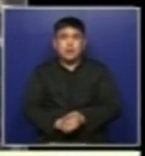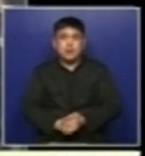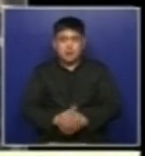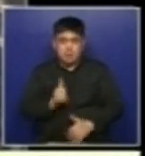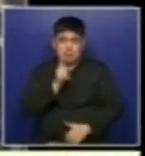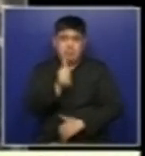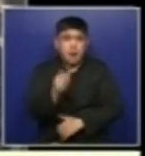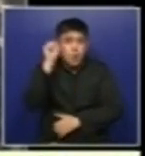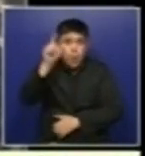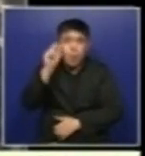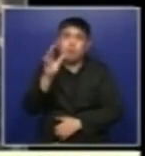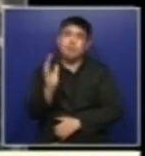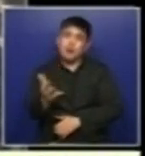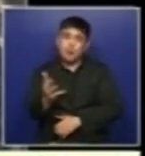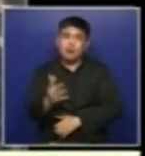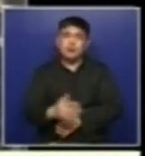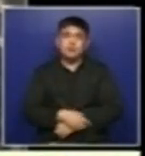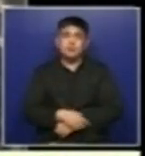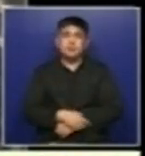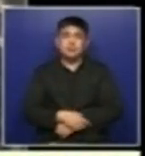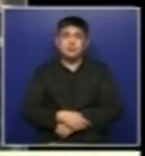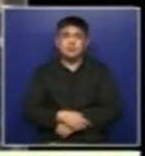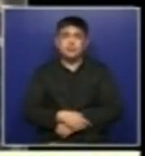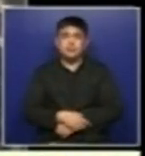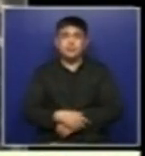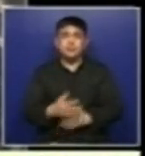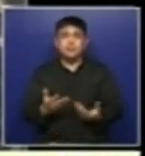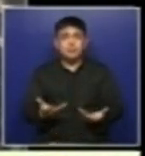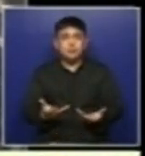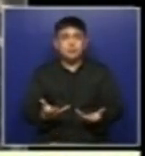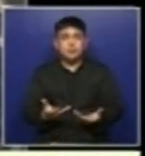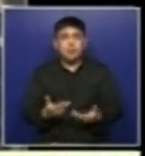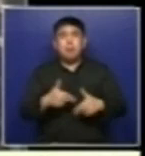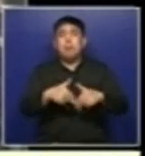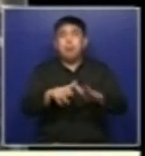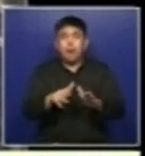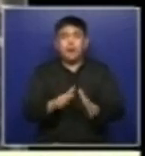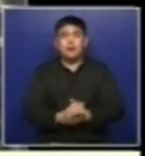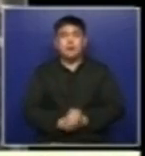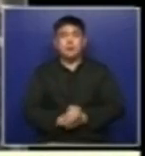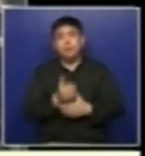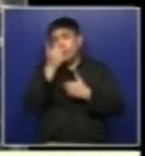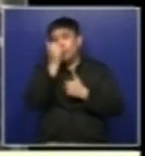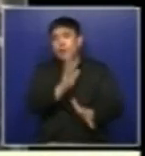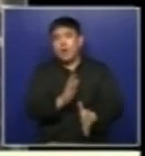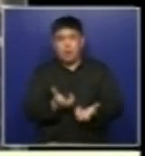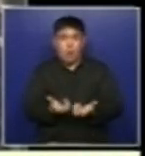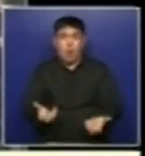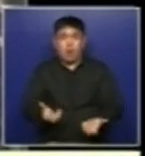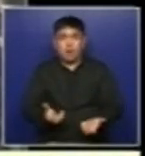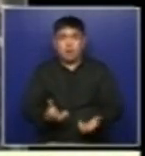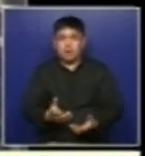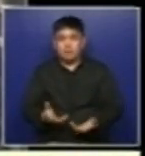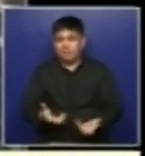ไปที่เกิดเหตุนะครับเหมือนปล่อยปะนะครับใ ทำลายหลักฐ